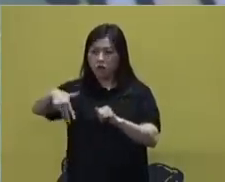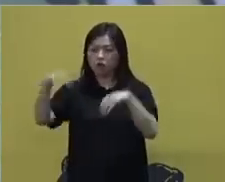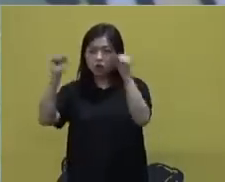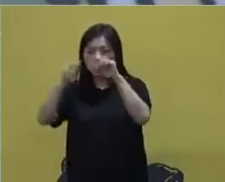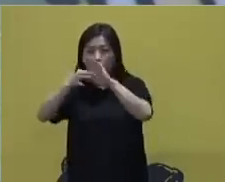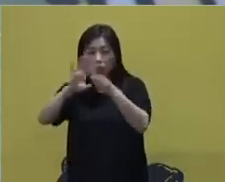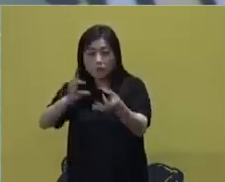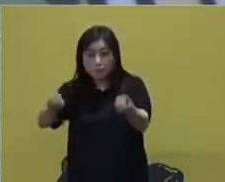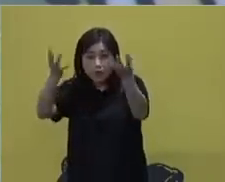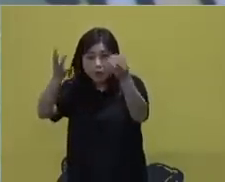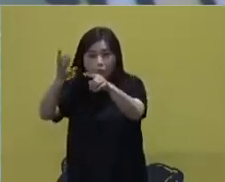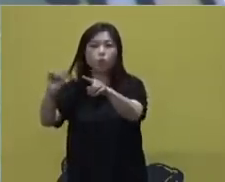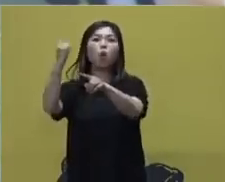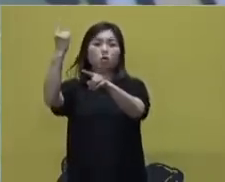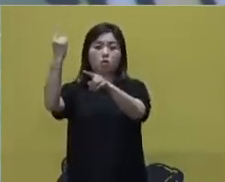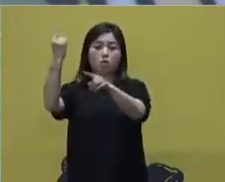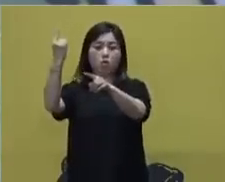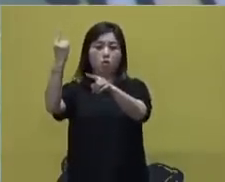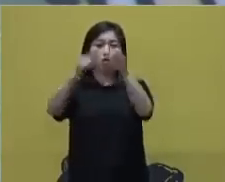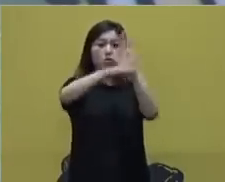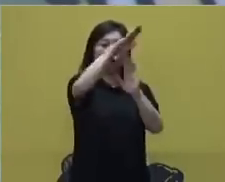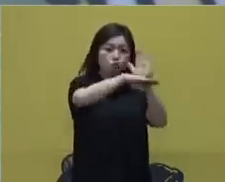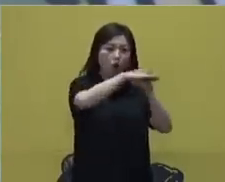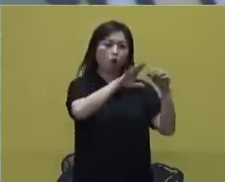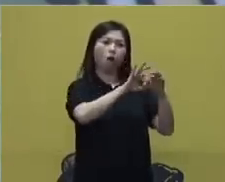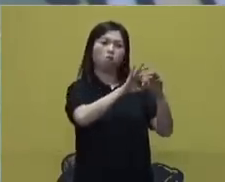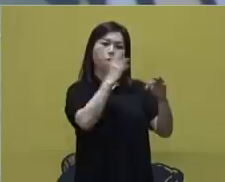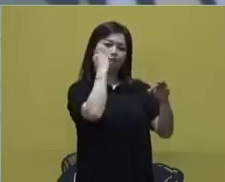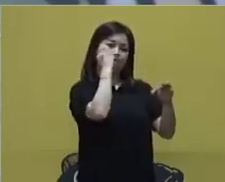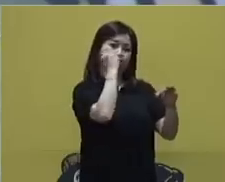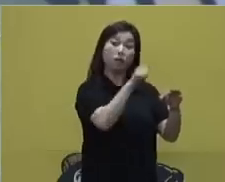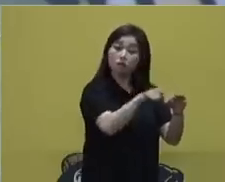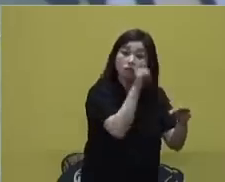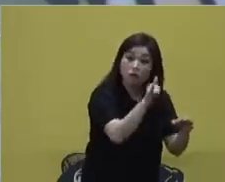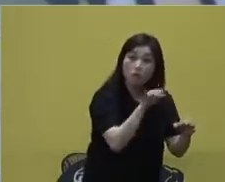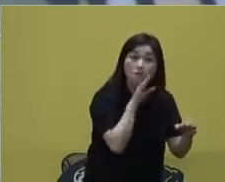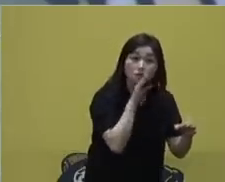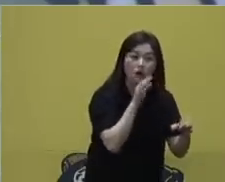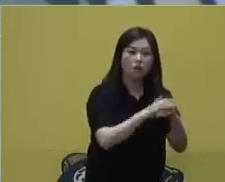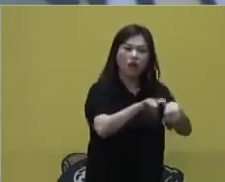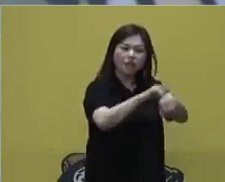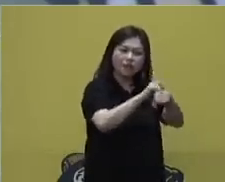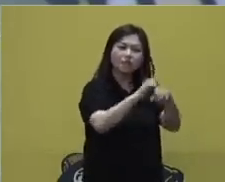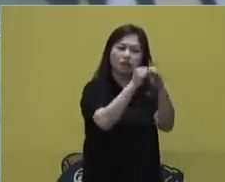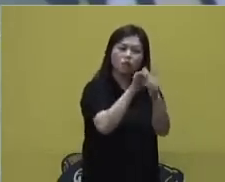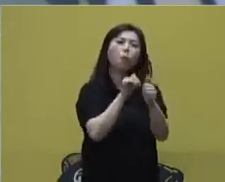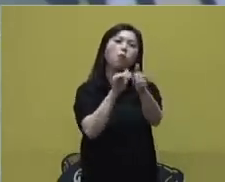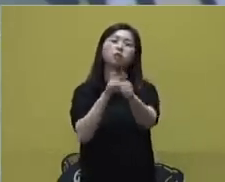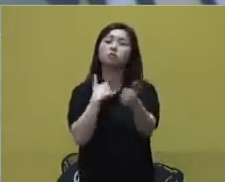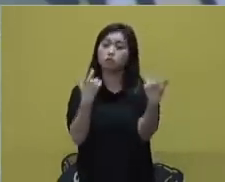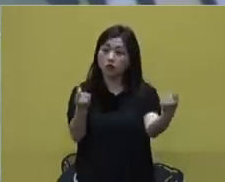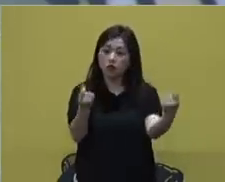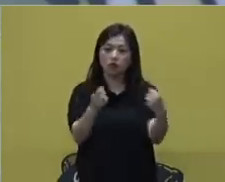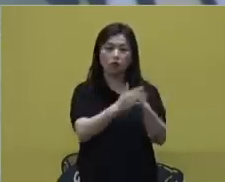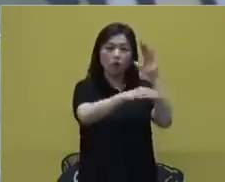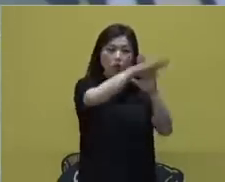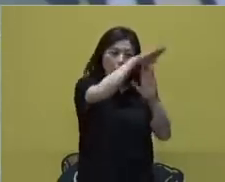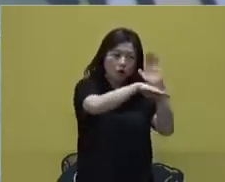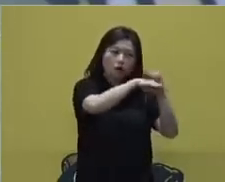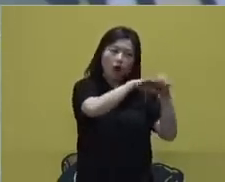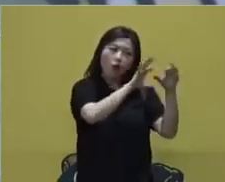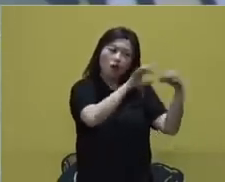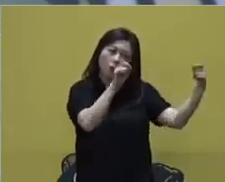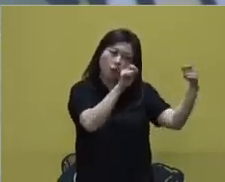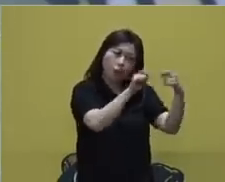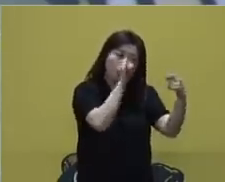있었고 그 동계올림픽을 계기로 해서 우리가 남북관계를 진전시켰잖아요. 비핵 우리가 특사도 보냈고 그래서 남북관계 진전